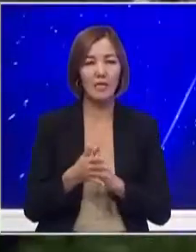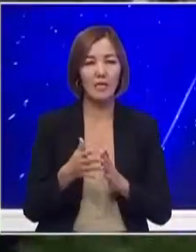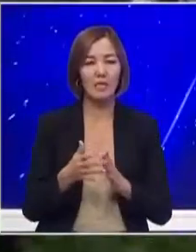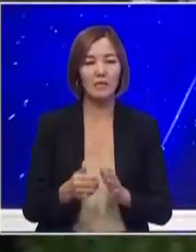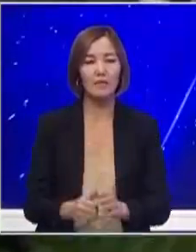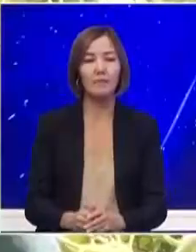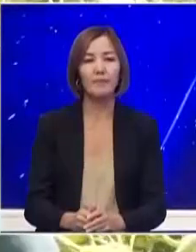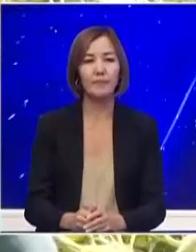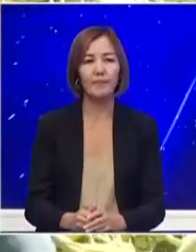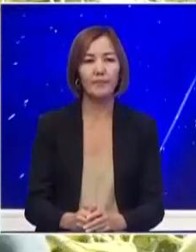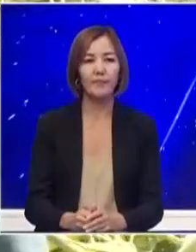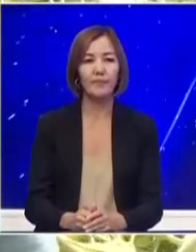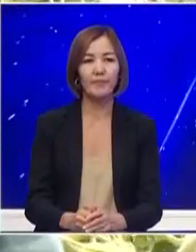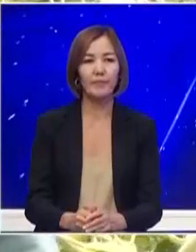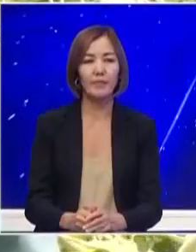дефицитной воды.